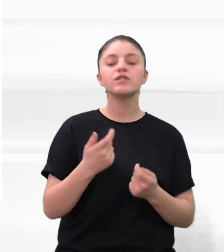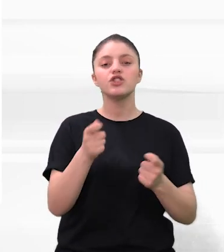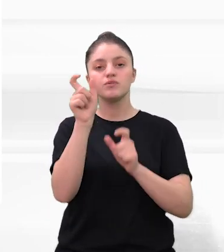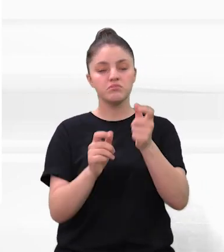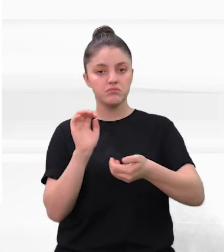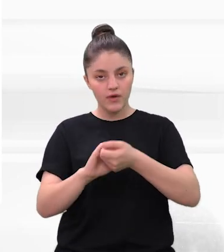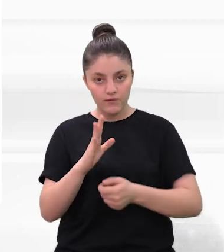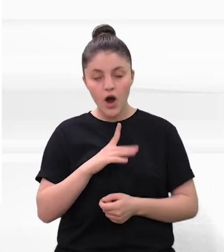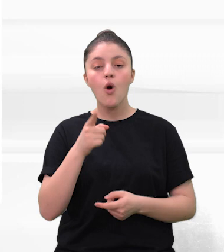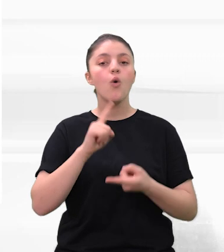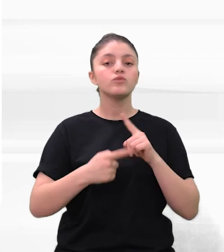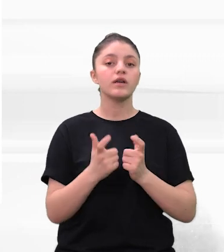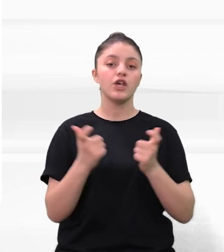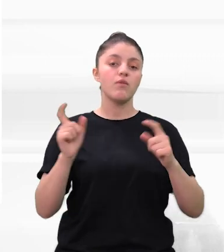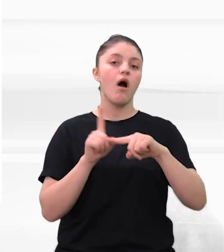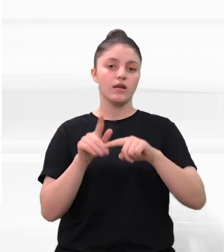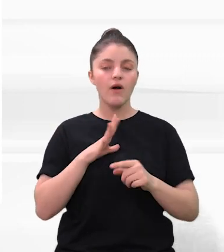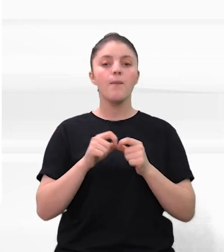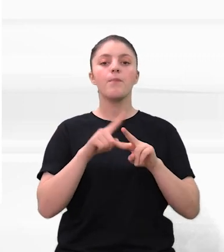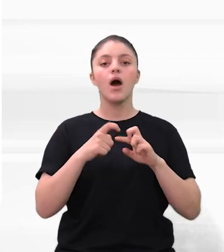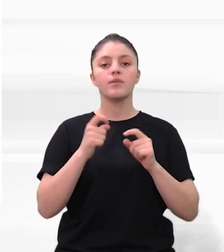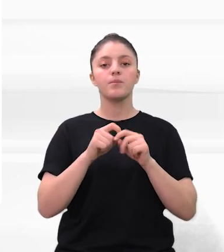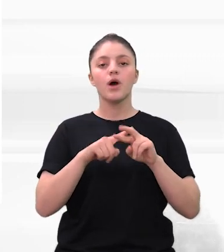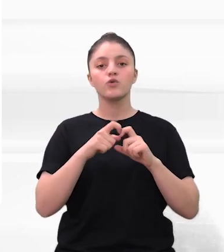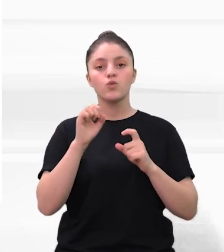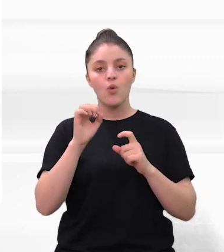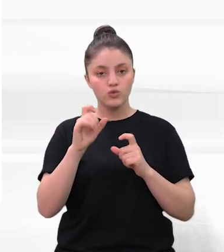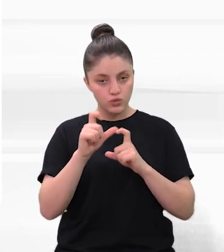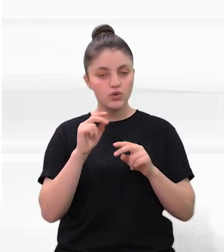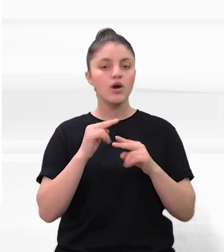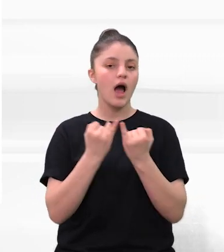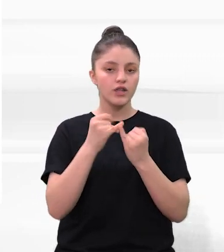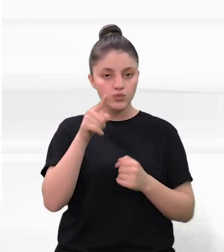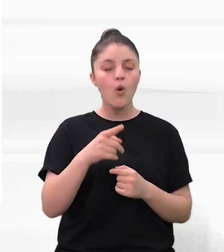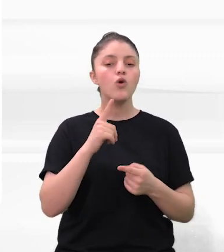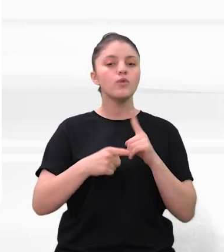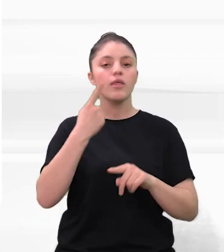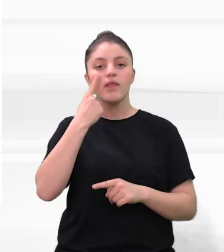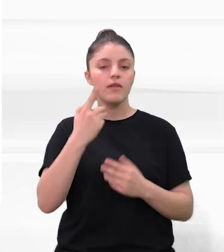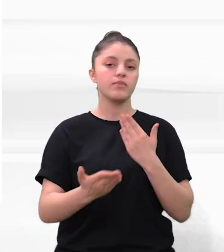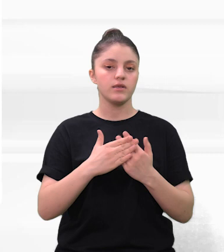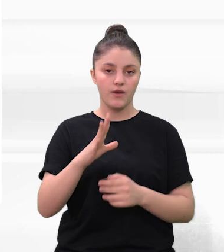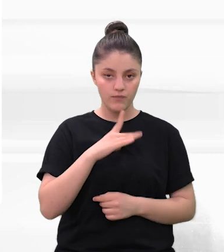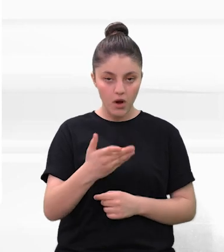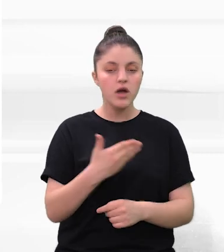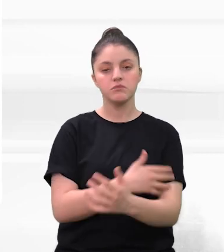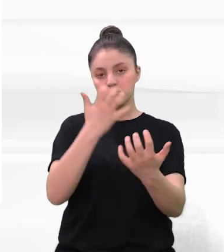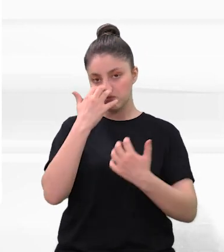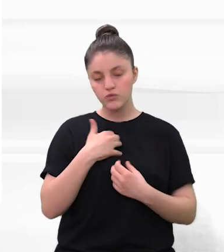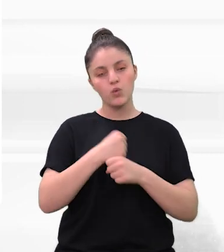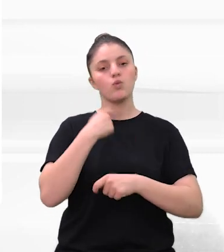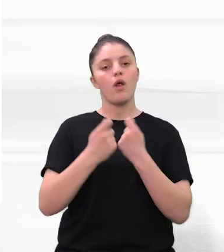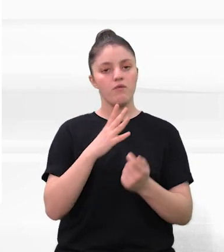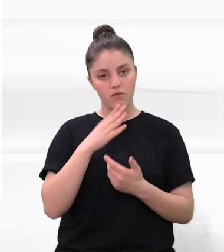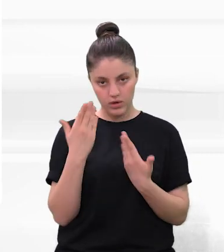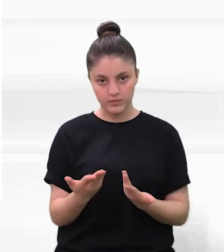Osmanlı gelişmesine katkı sağlamıştır özellikle Barbaros Kardeşler bu dönemde Osmanlı Devleti'nin biliyorsunuz hizmetinde